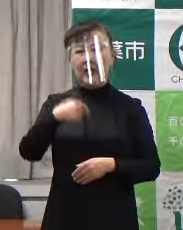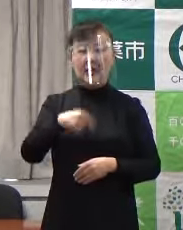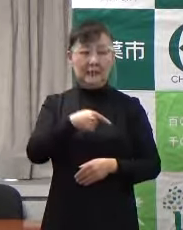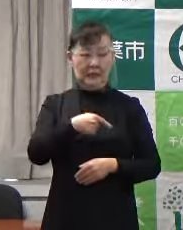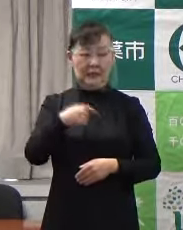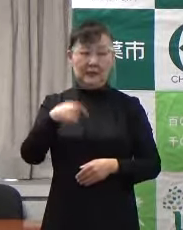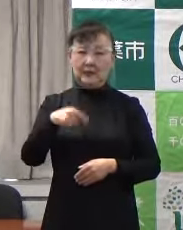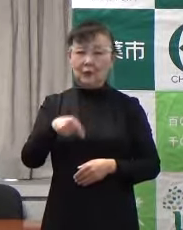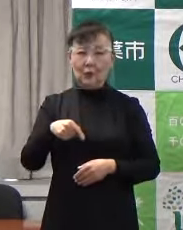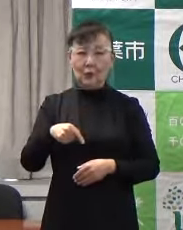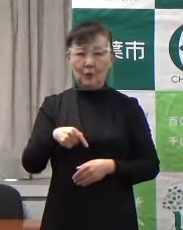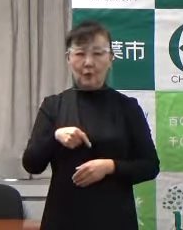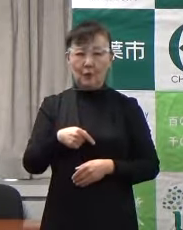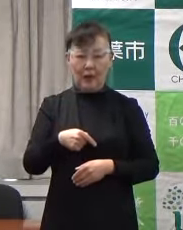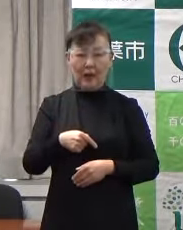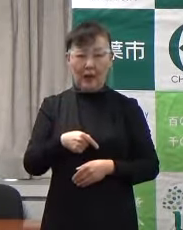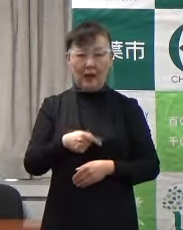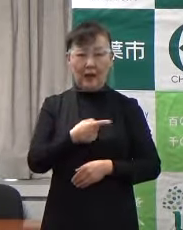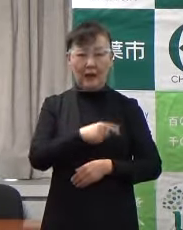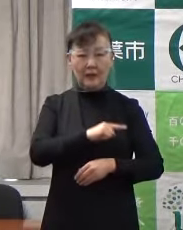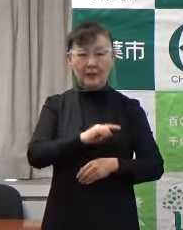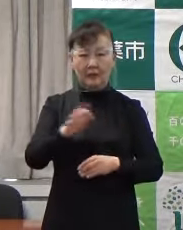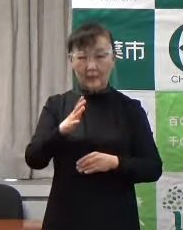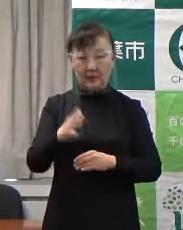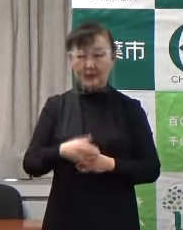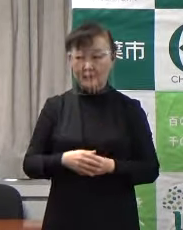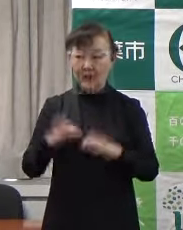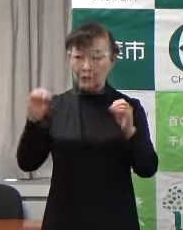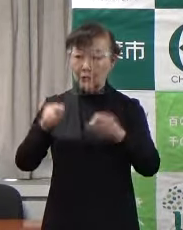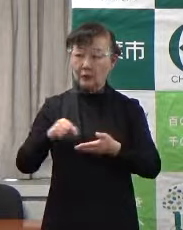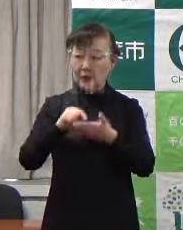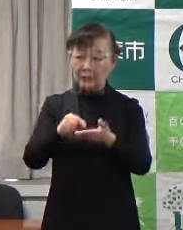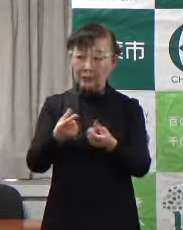ないんですけど、まあ、情報共有、提供ですよね、